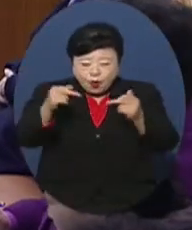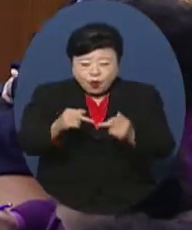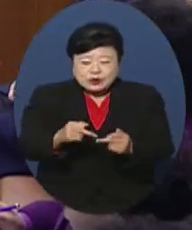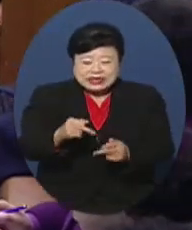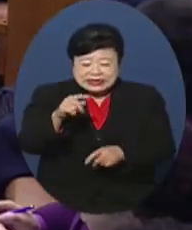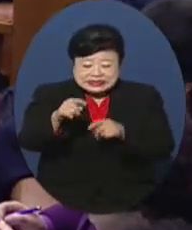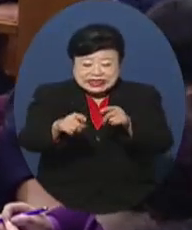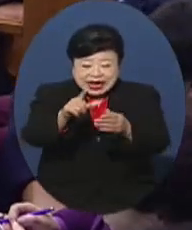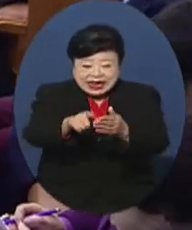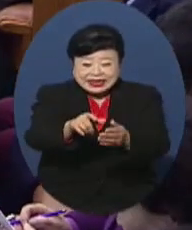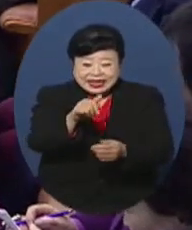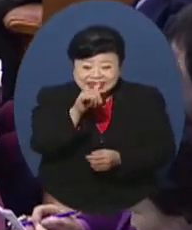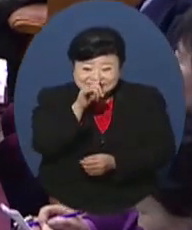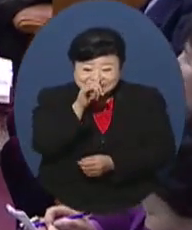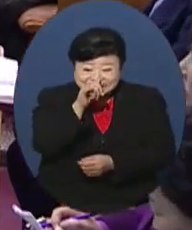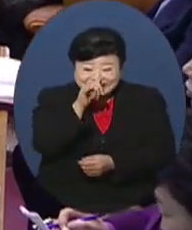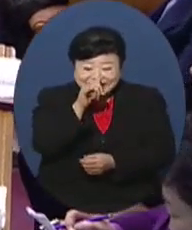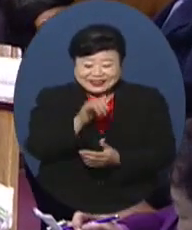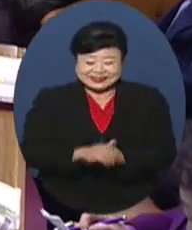때가 있습니다.